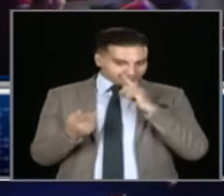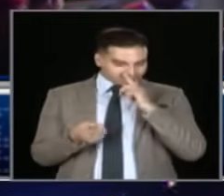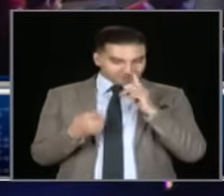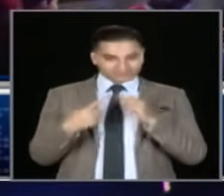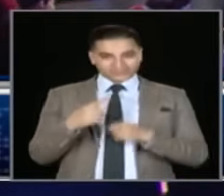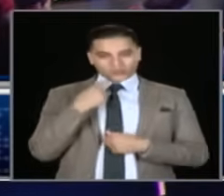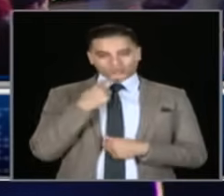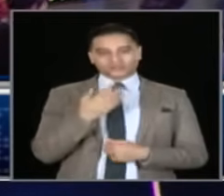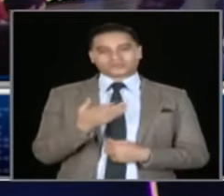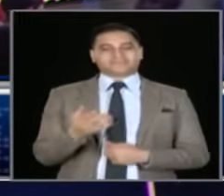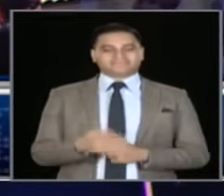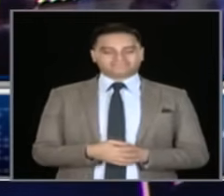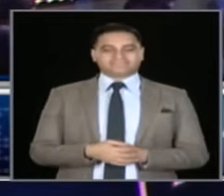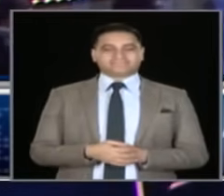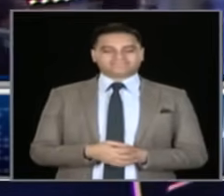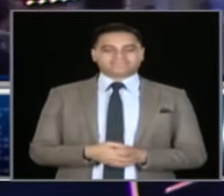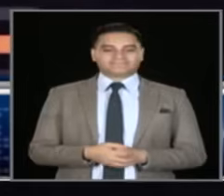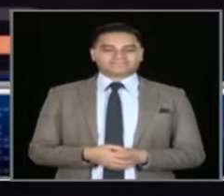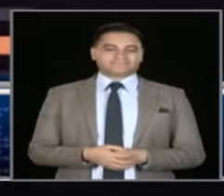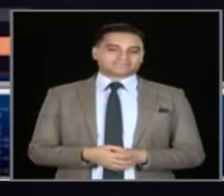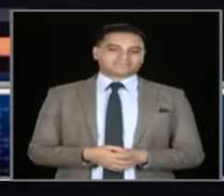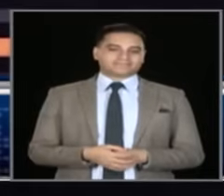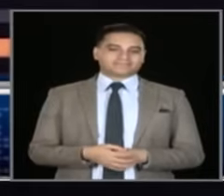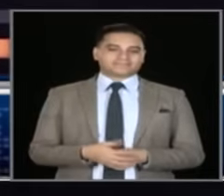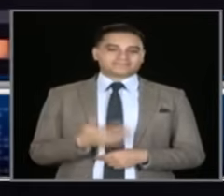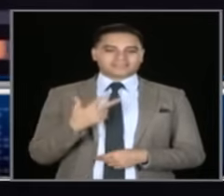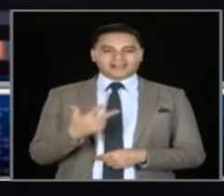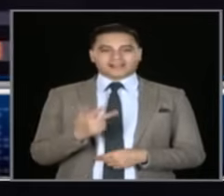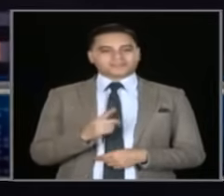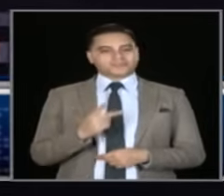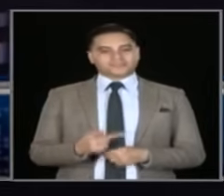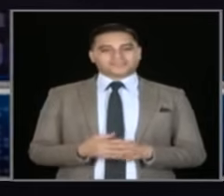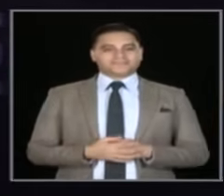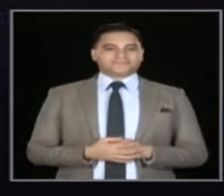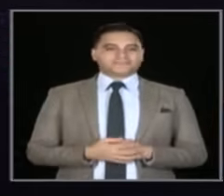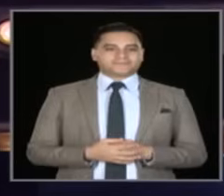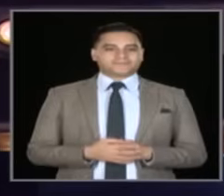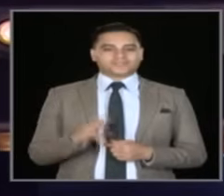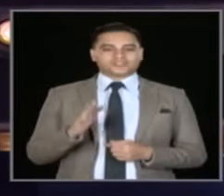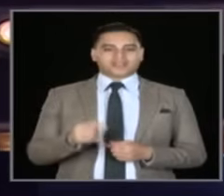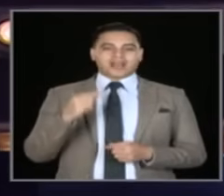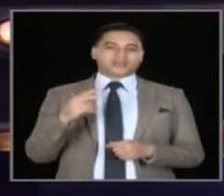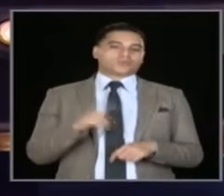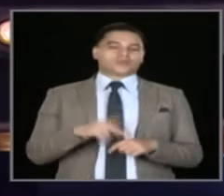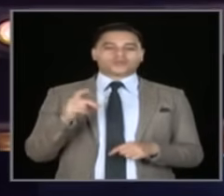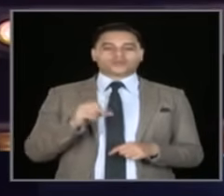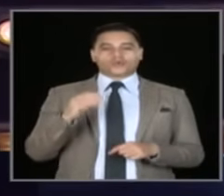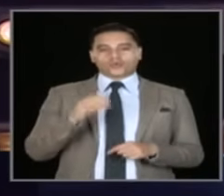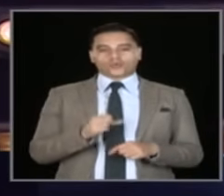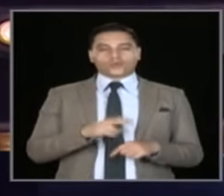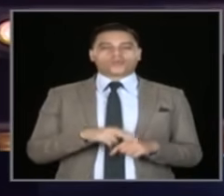والله بجد. طبعا هما 3، شاد وتوجو